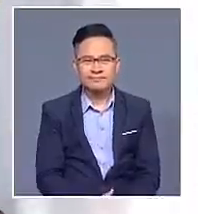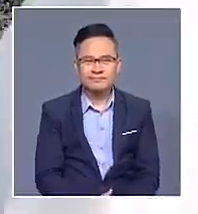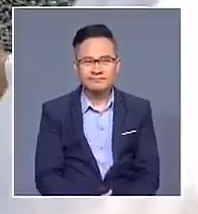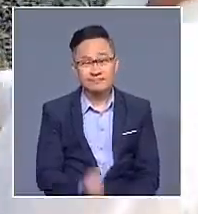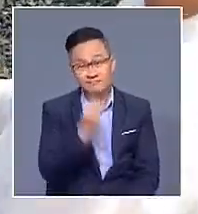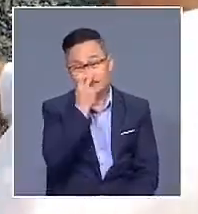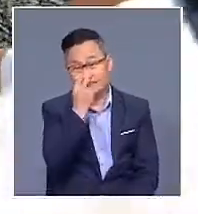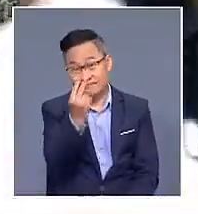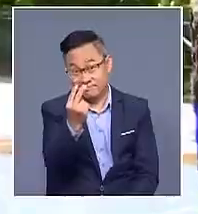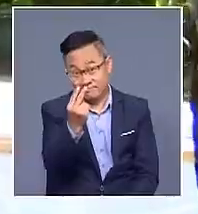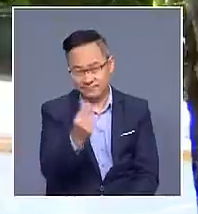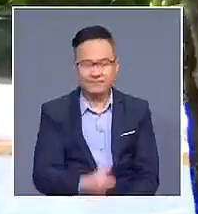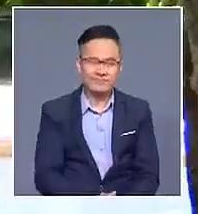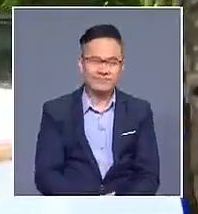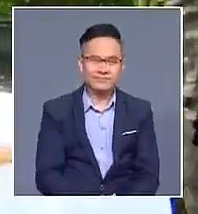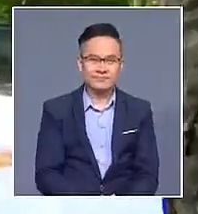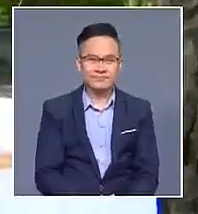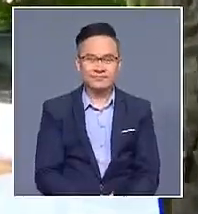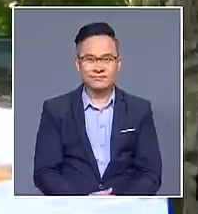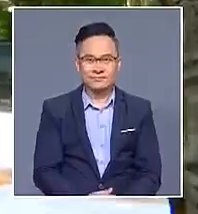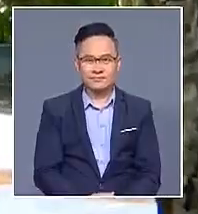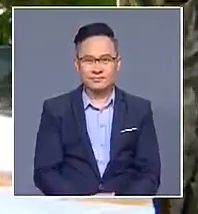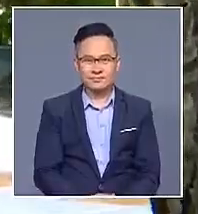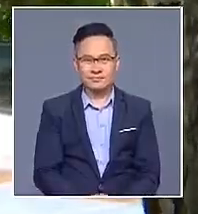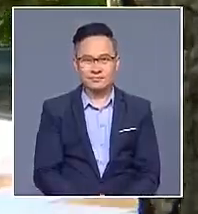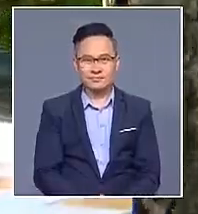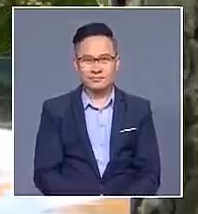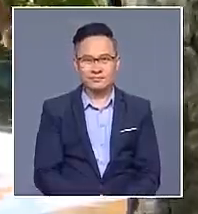ปทำทางไปดีกว่า